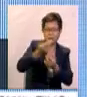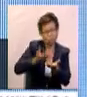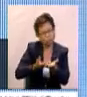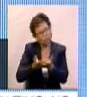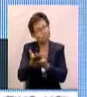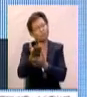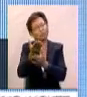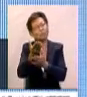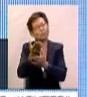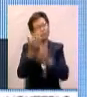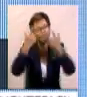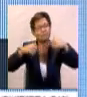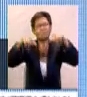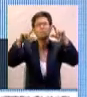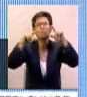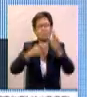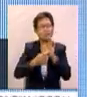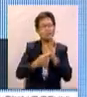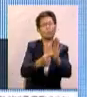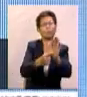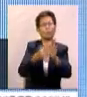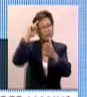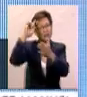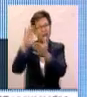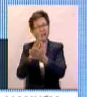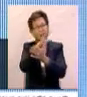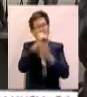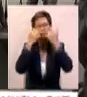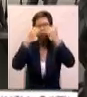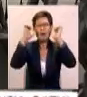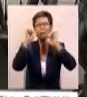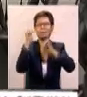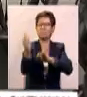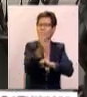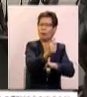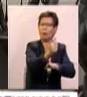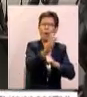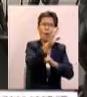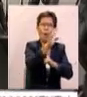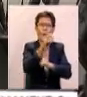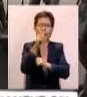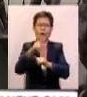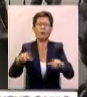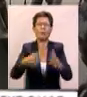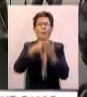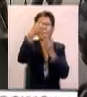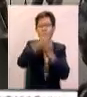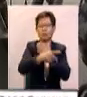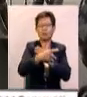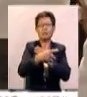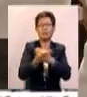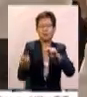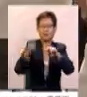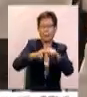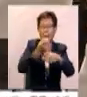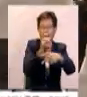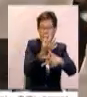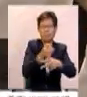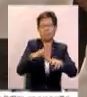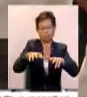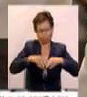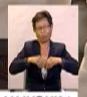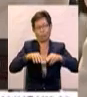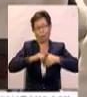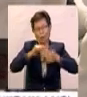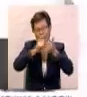seterusnya menyerlah keyakinan dan keupayaan diri. Dan pelaksanaan projek tambah emas ini semestinya disambut baik